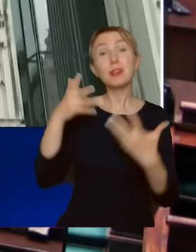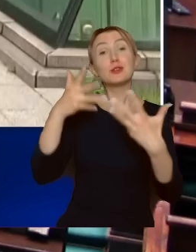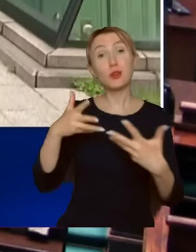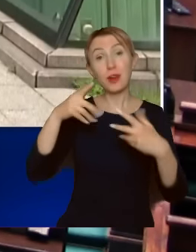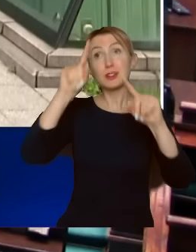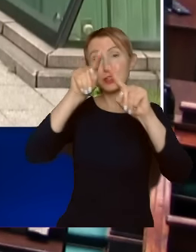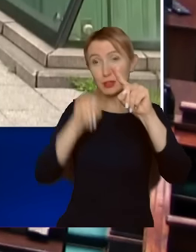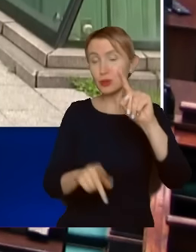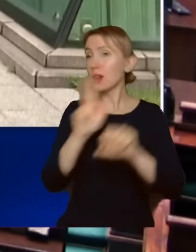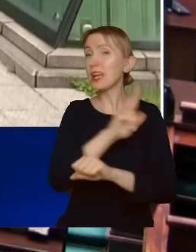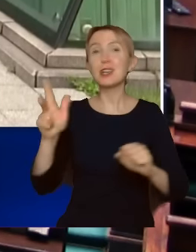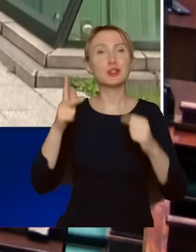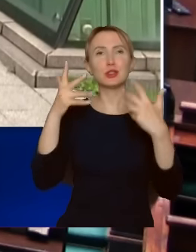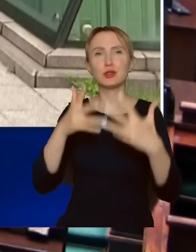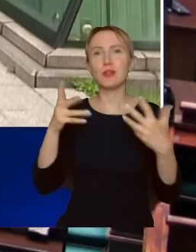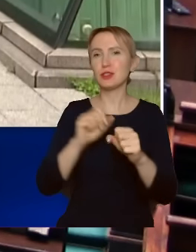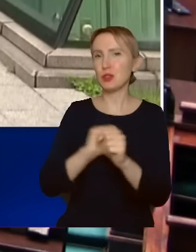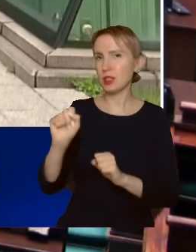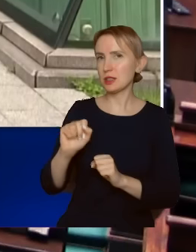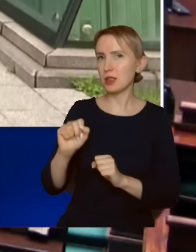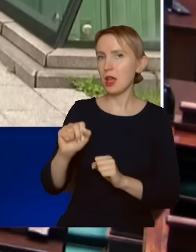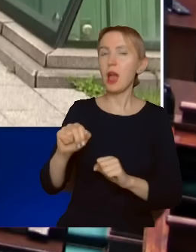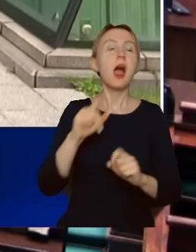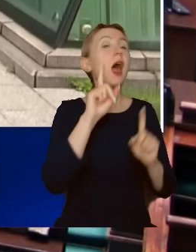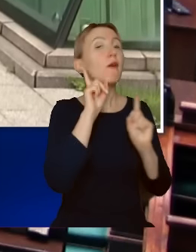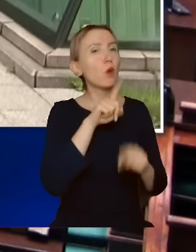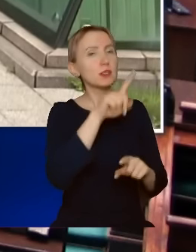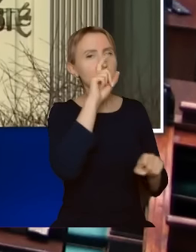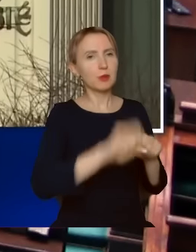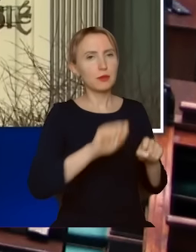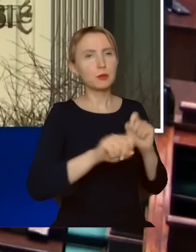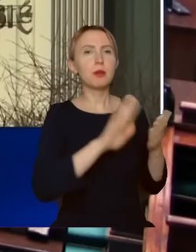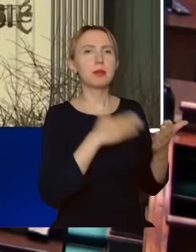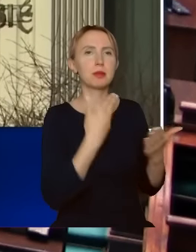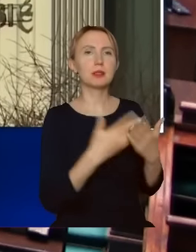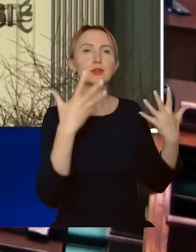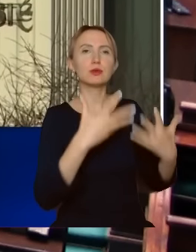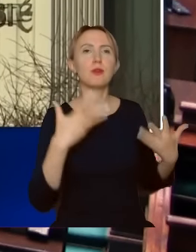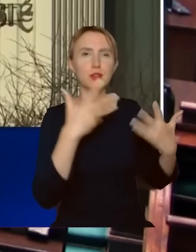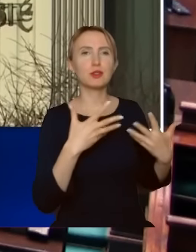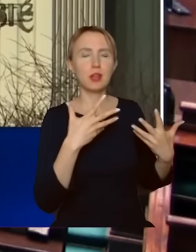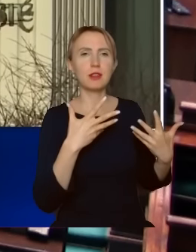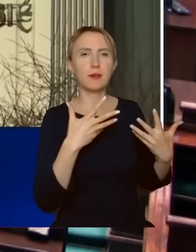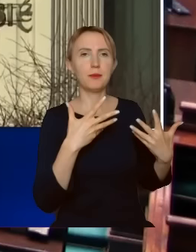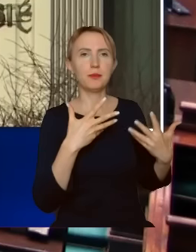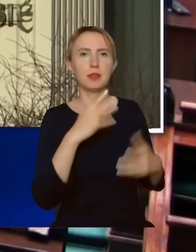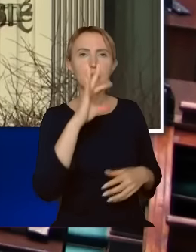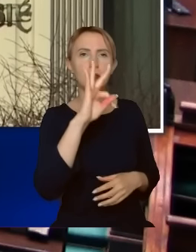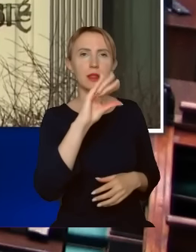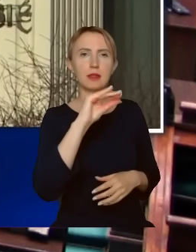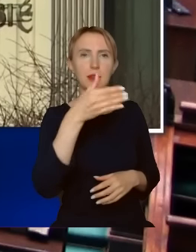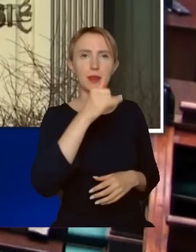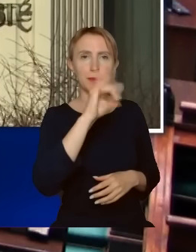praktycz wym stowar właśnie właśnie sięgnęłam na przykład sięgnęłam do stowarzyszenia temis i